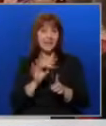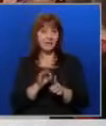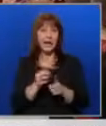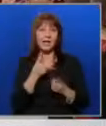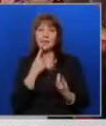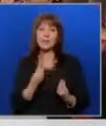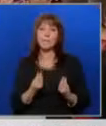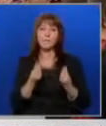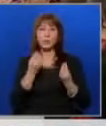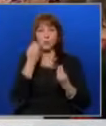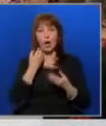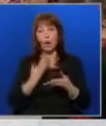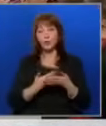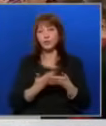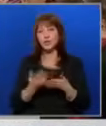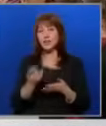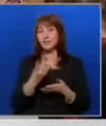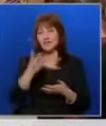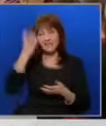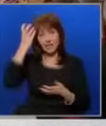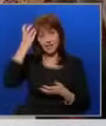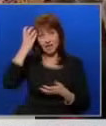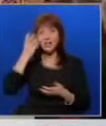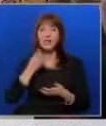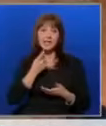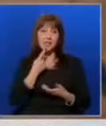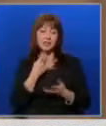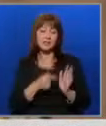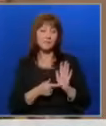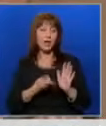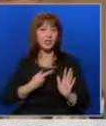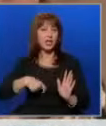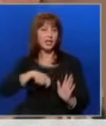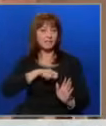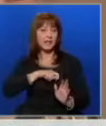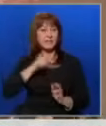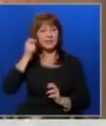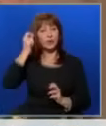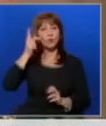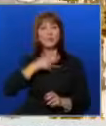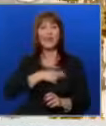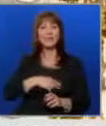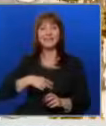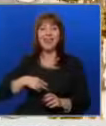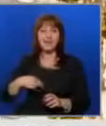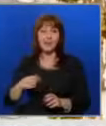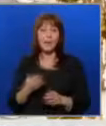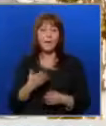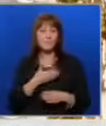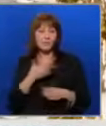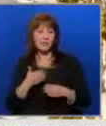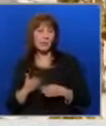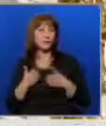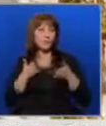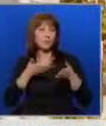подобряване отношенията между двете държави и популяризиране на испанската култура в Дания. Последната визита на испанско кралско семейство в